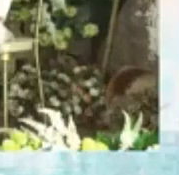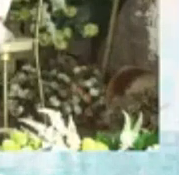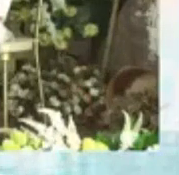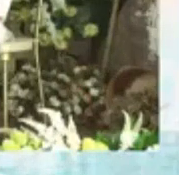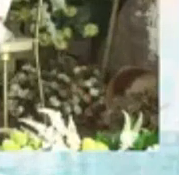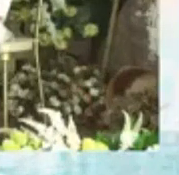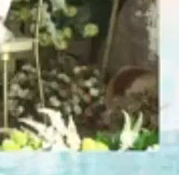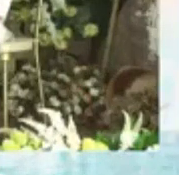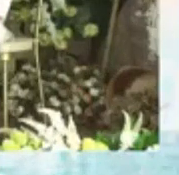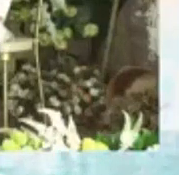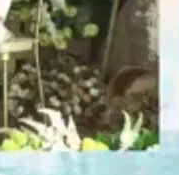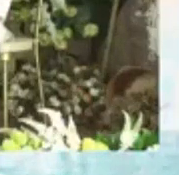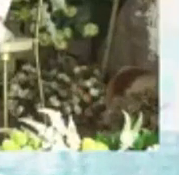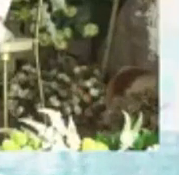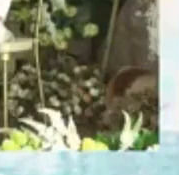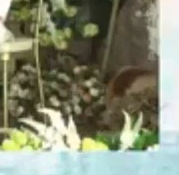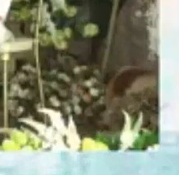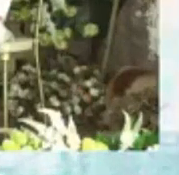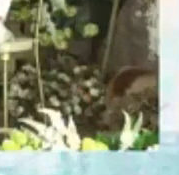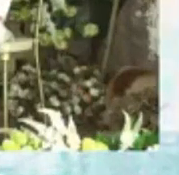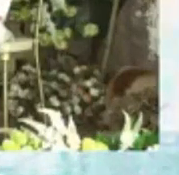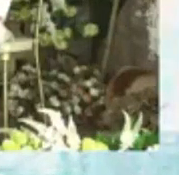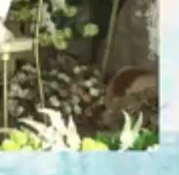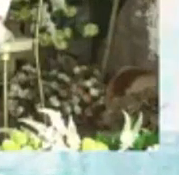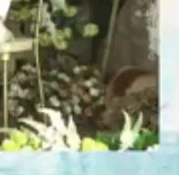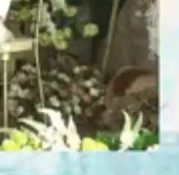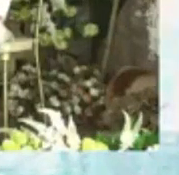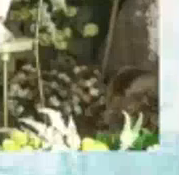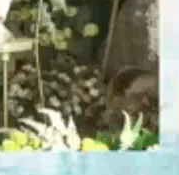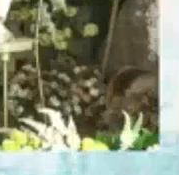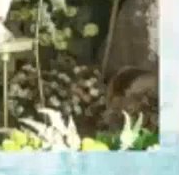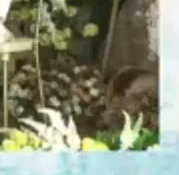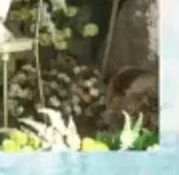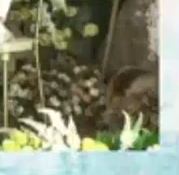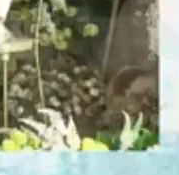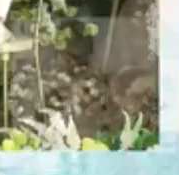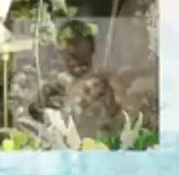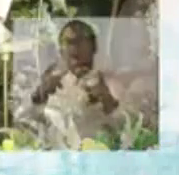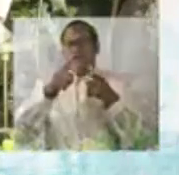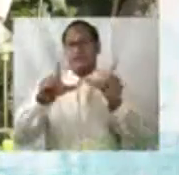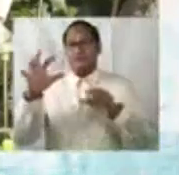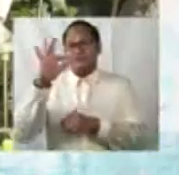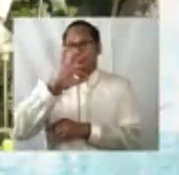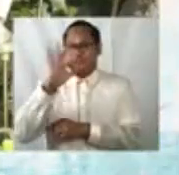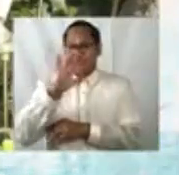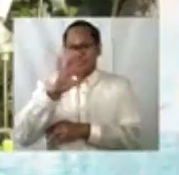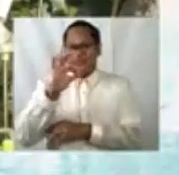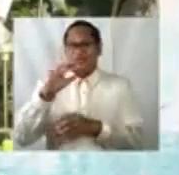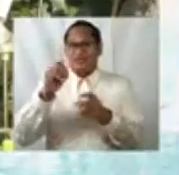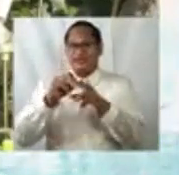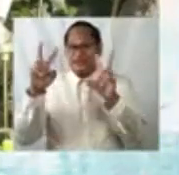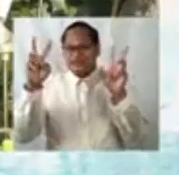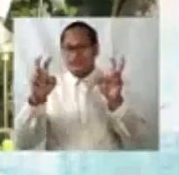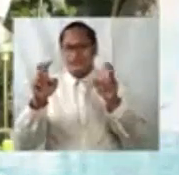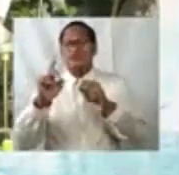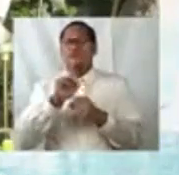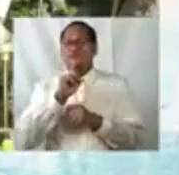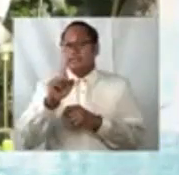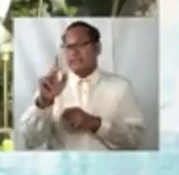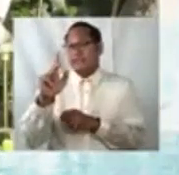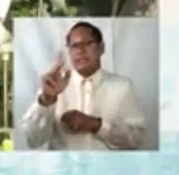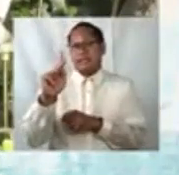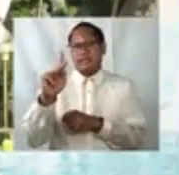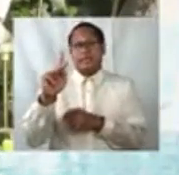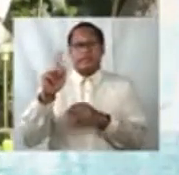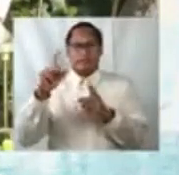Ilalabas ko po yung translation sa wikang Filipino nitong Akta de la Proclamacion o yung katitikan